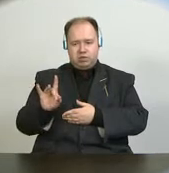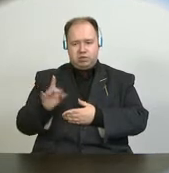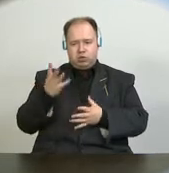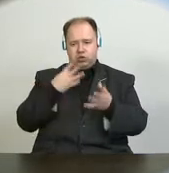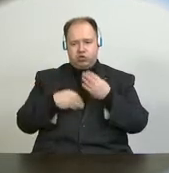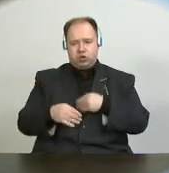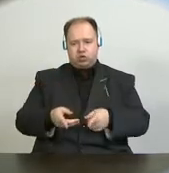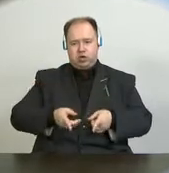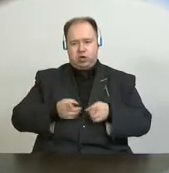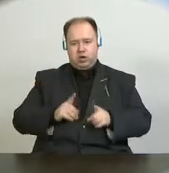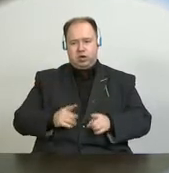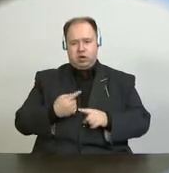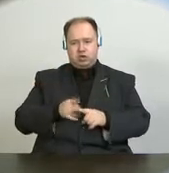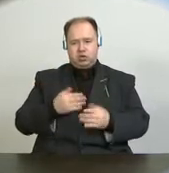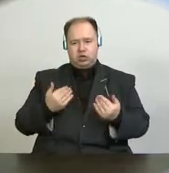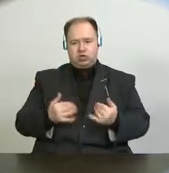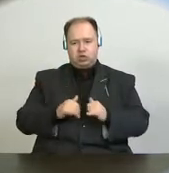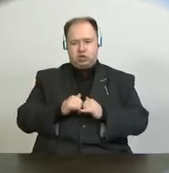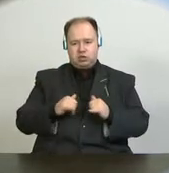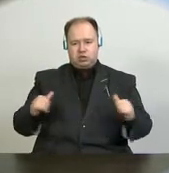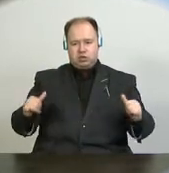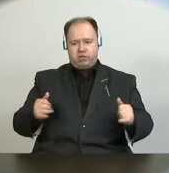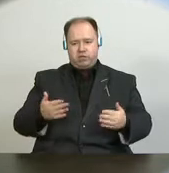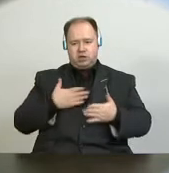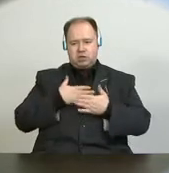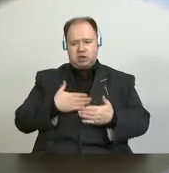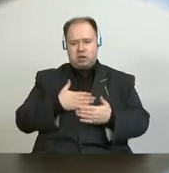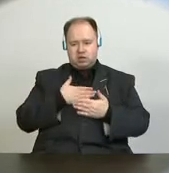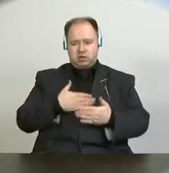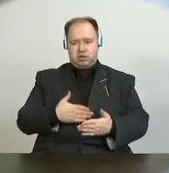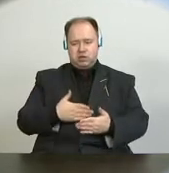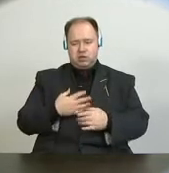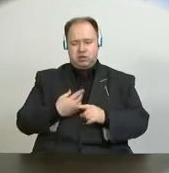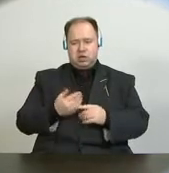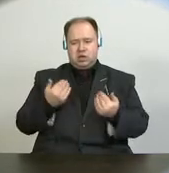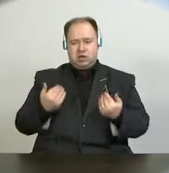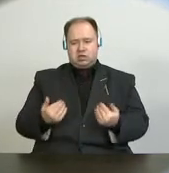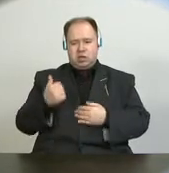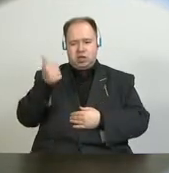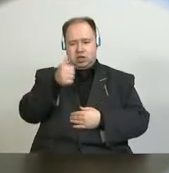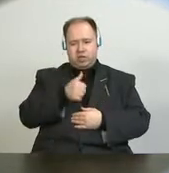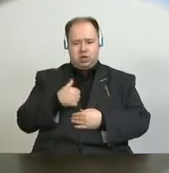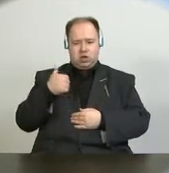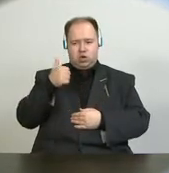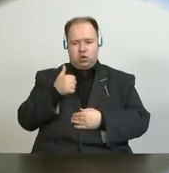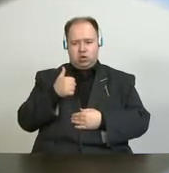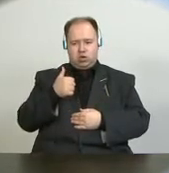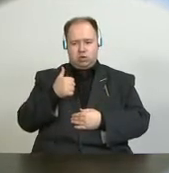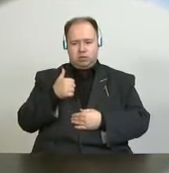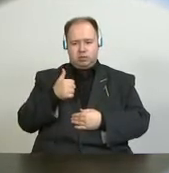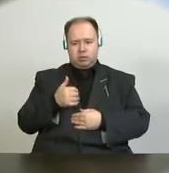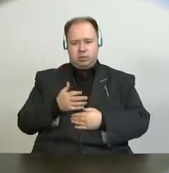сейчас активно набирает обороты и где-то с этого года ну по крайне мере по моим предположениям